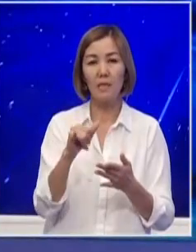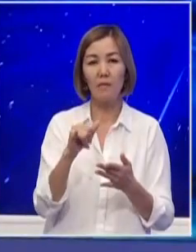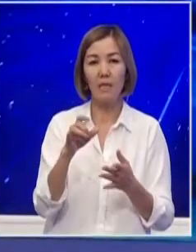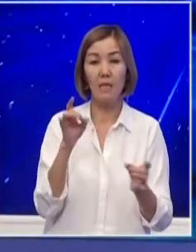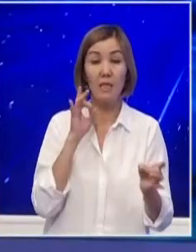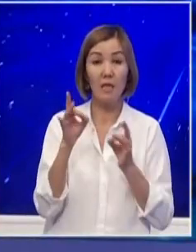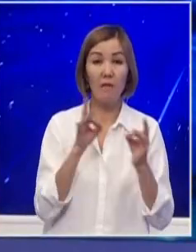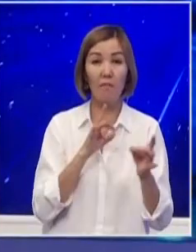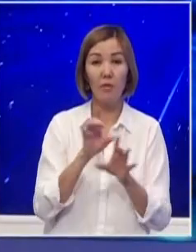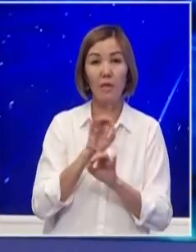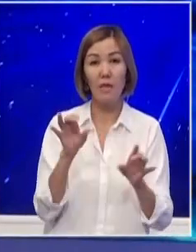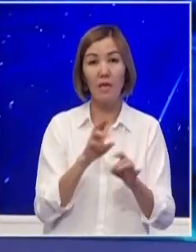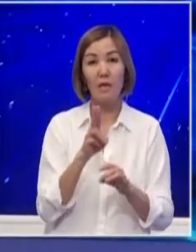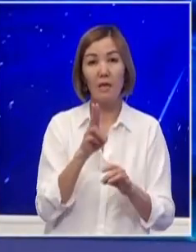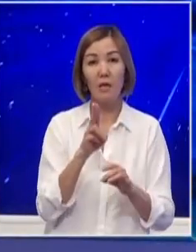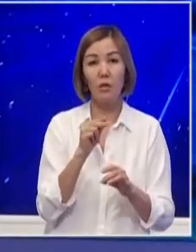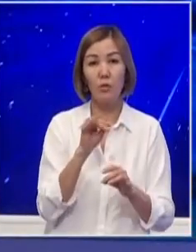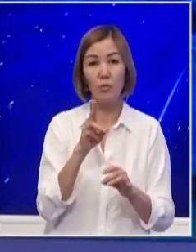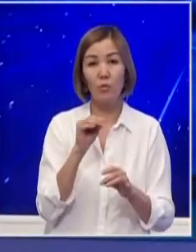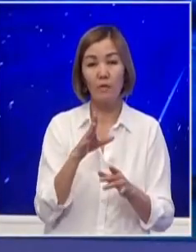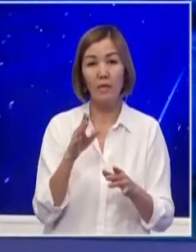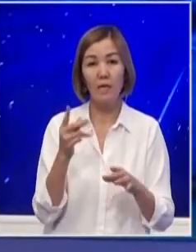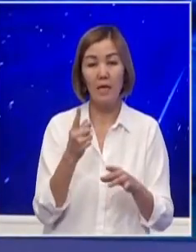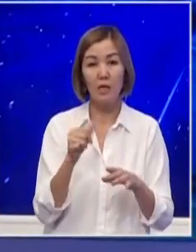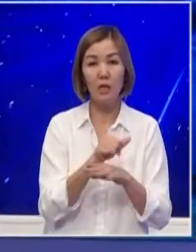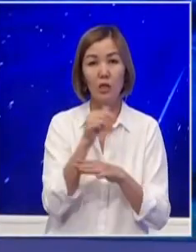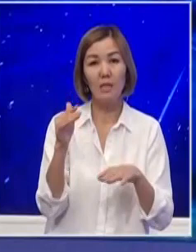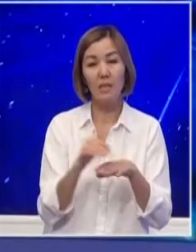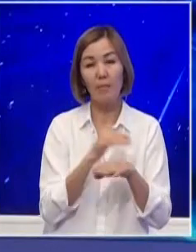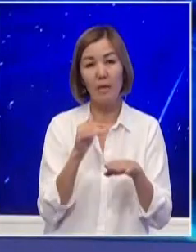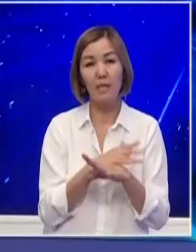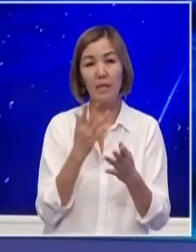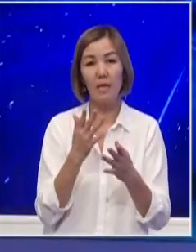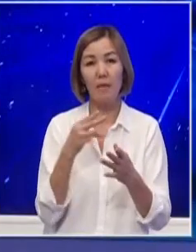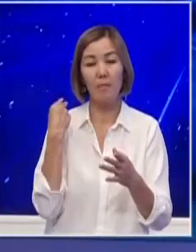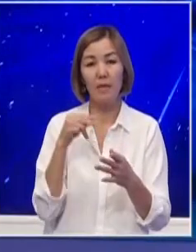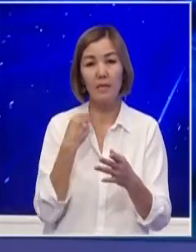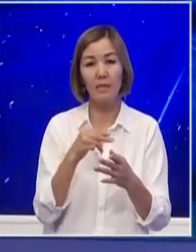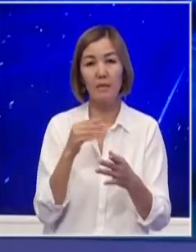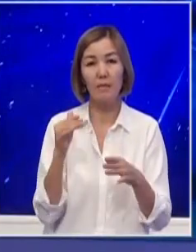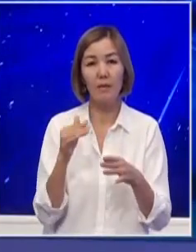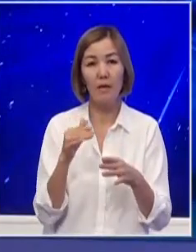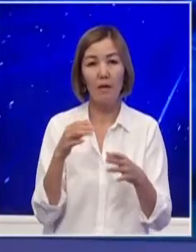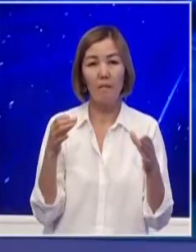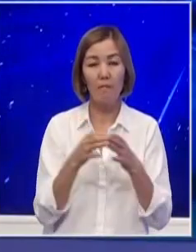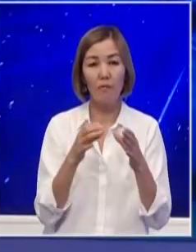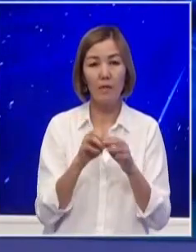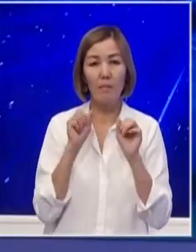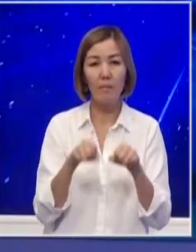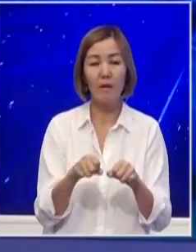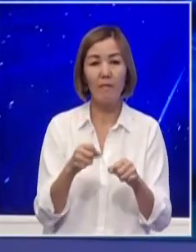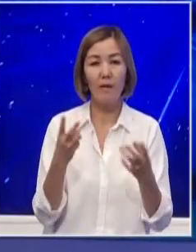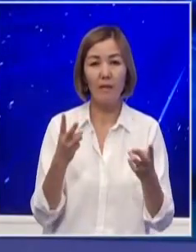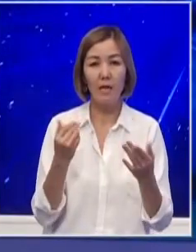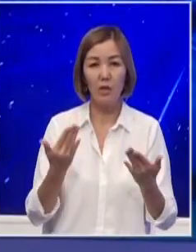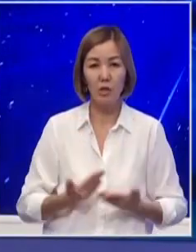по рассказу Корнея Чуковского и «Один час доброты», автором которого является президент детского благотворительного фонда «Право на жизнь» Мария